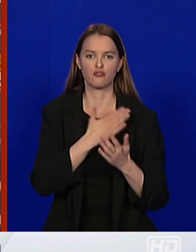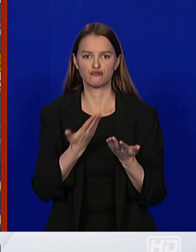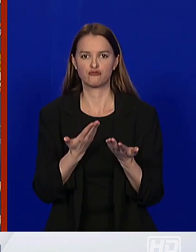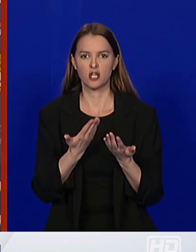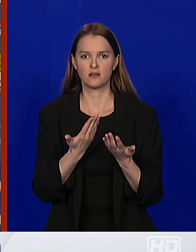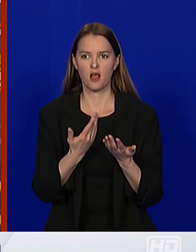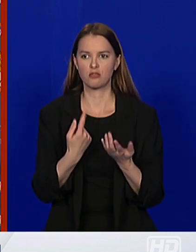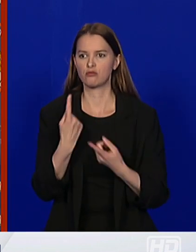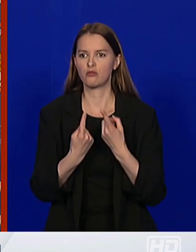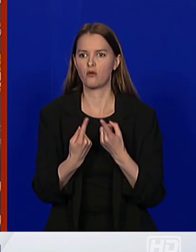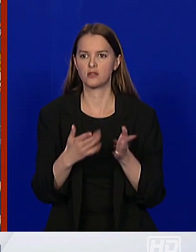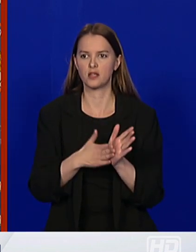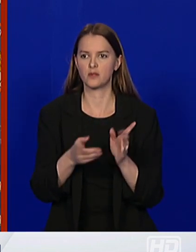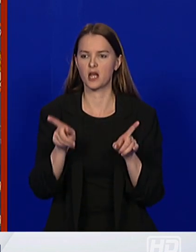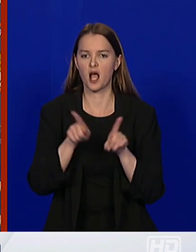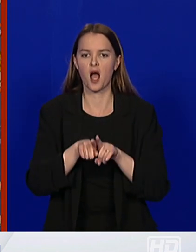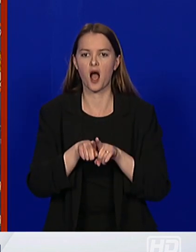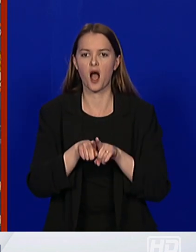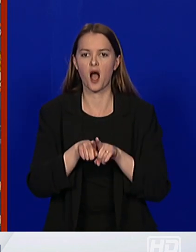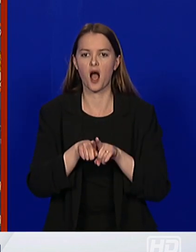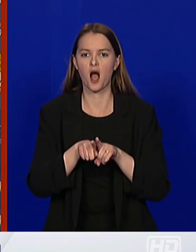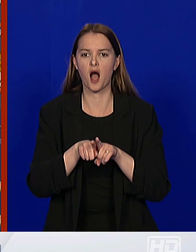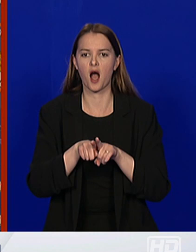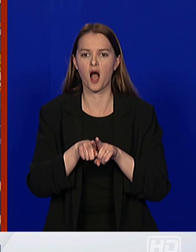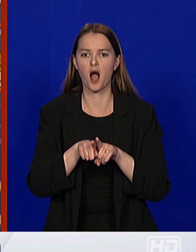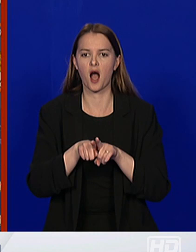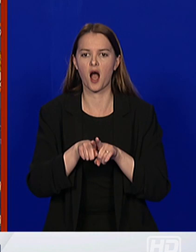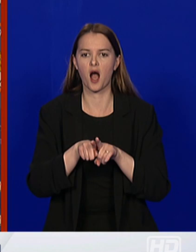imamo danas, nažalost, priliku gledati.